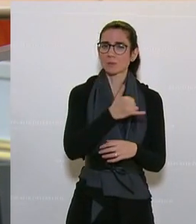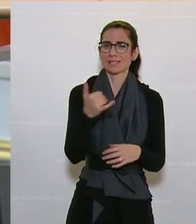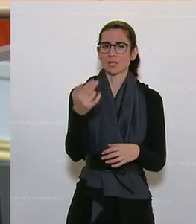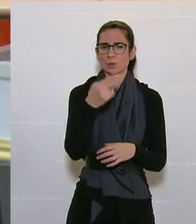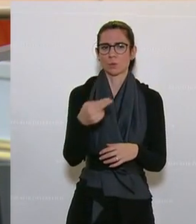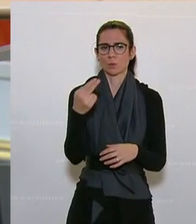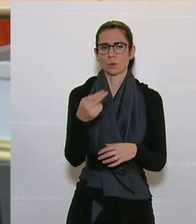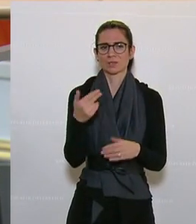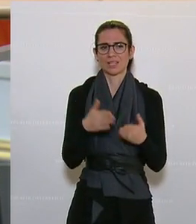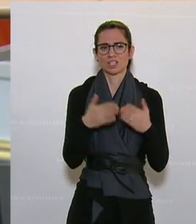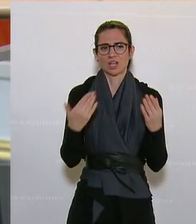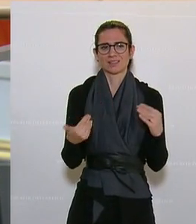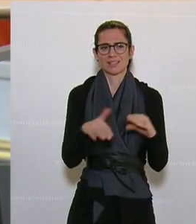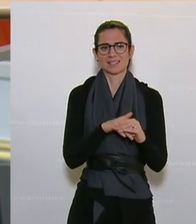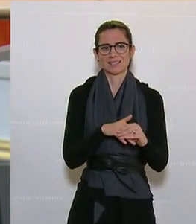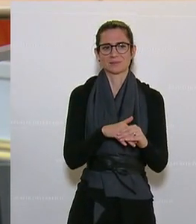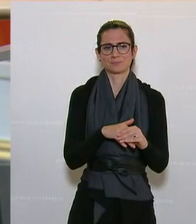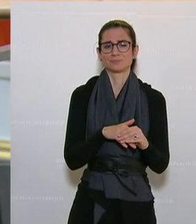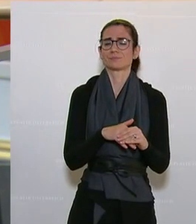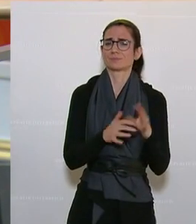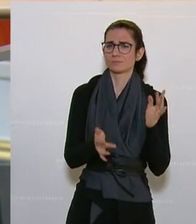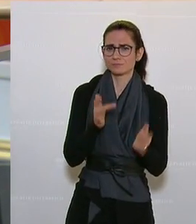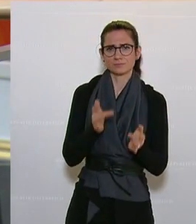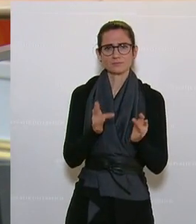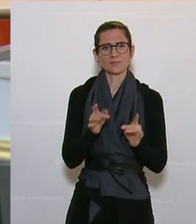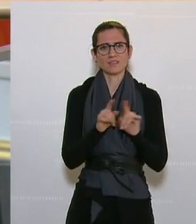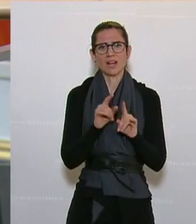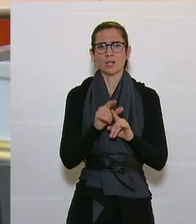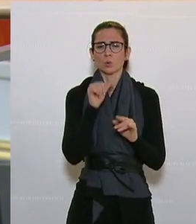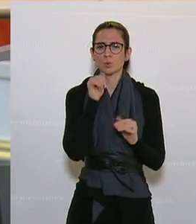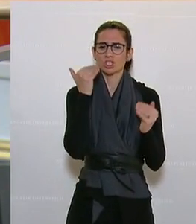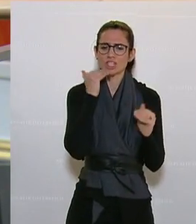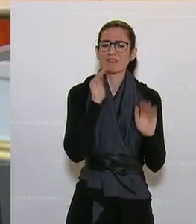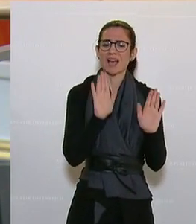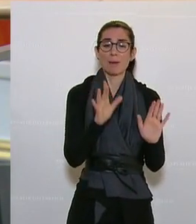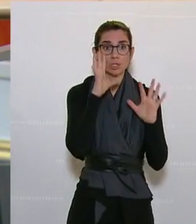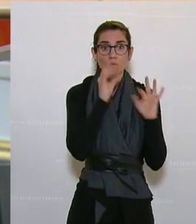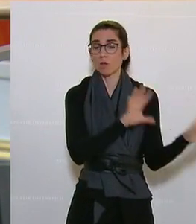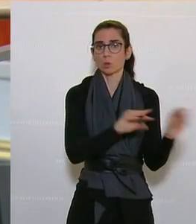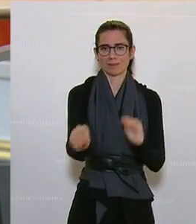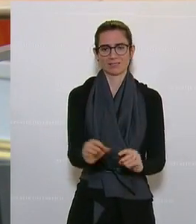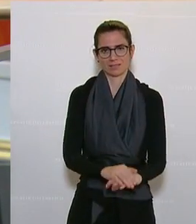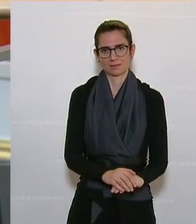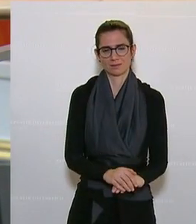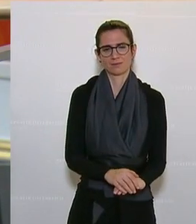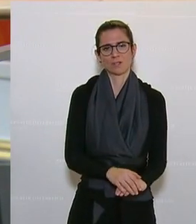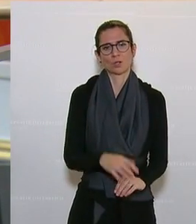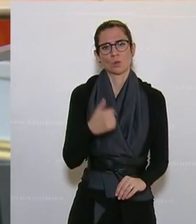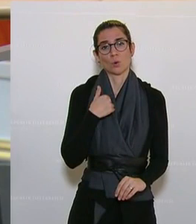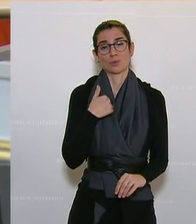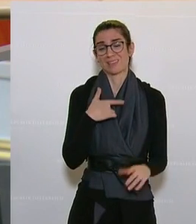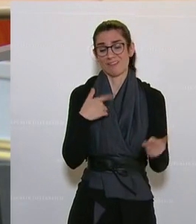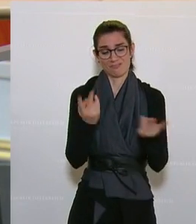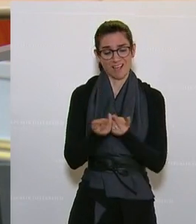auf den Euro genau, der Schadenersatz, der hier gegeben wird, sondern das ist ein bisschen unscharfer, dafür ist es sofort bei den Unternehmen. Und da macht uns